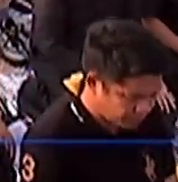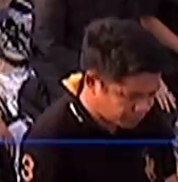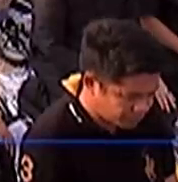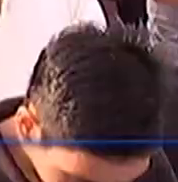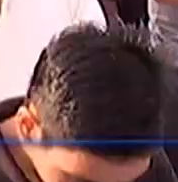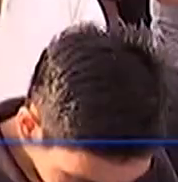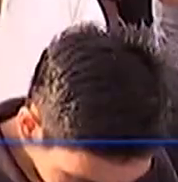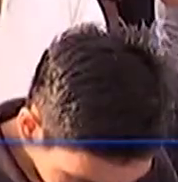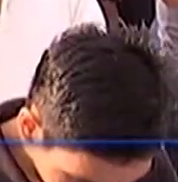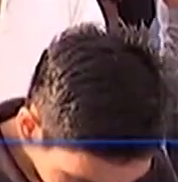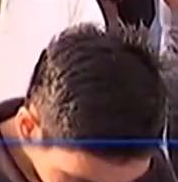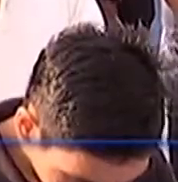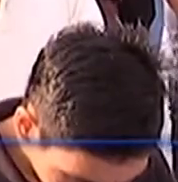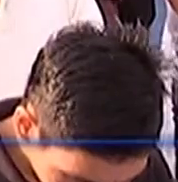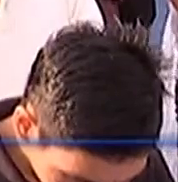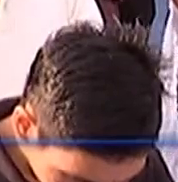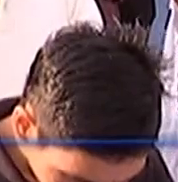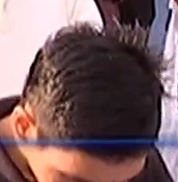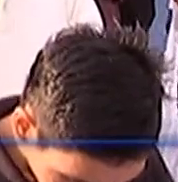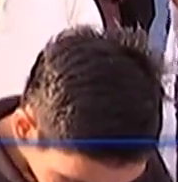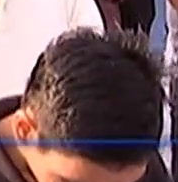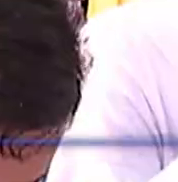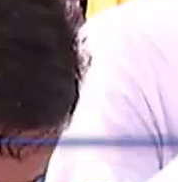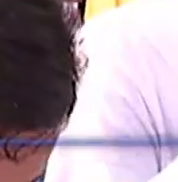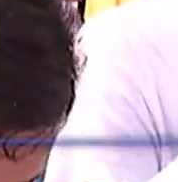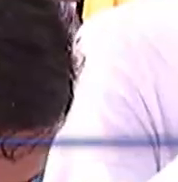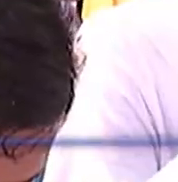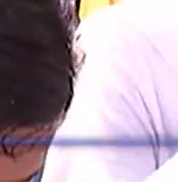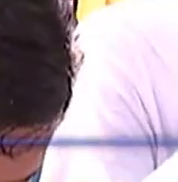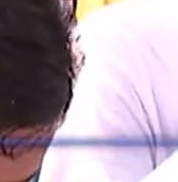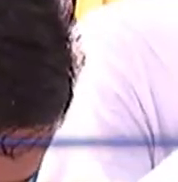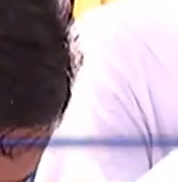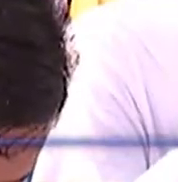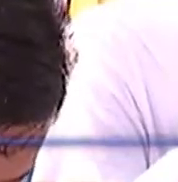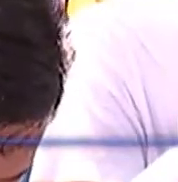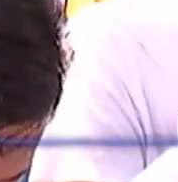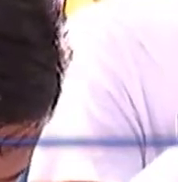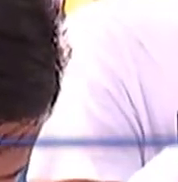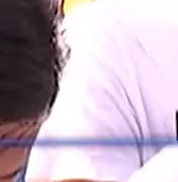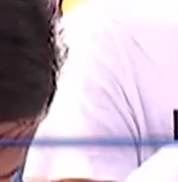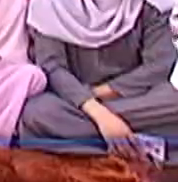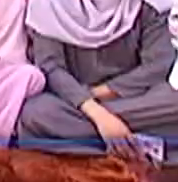of Sacrifice, muling na ipagdiwang ng sama-sama ng mga Muslim.